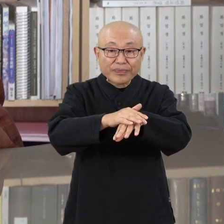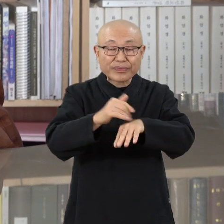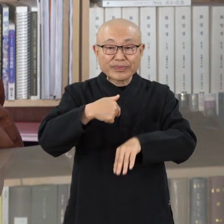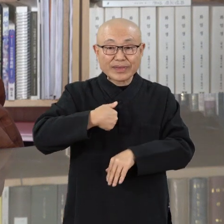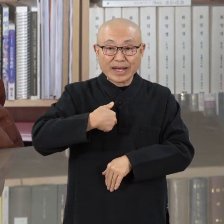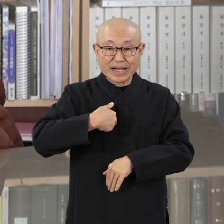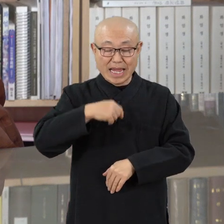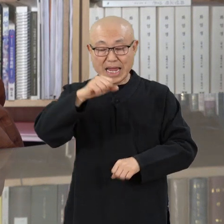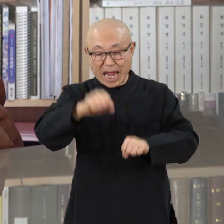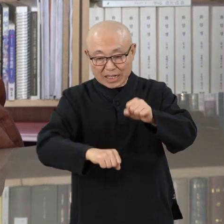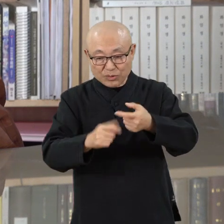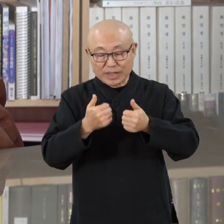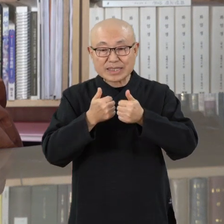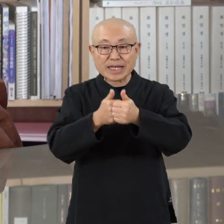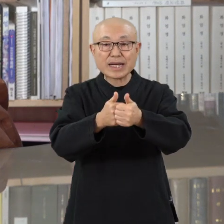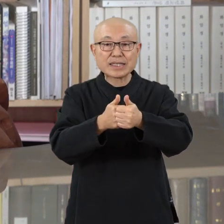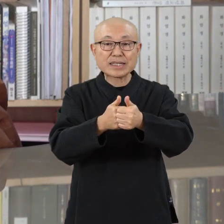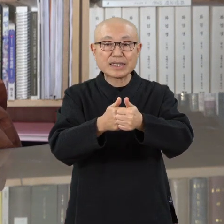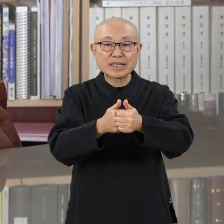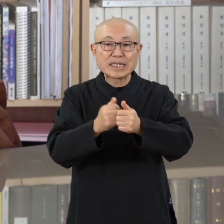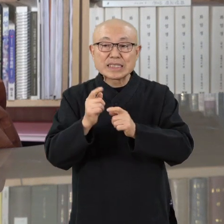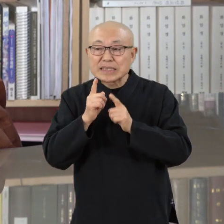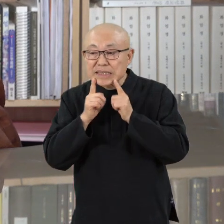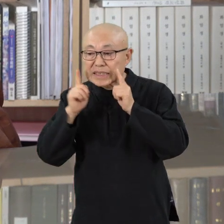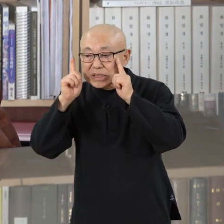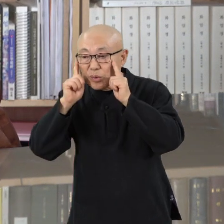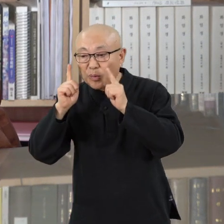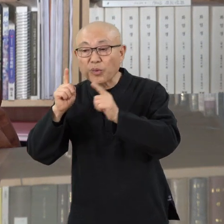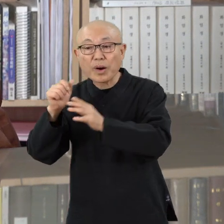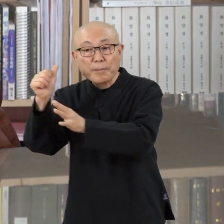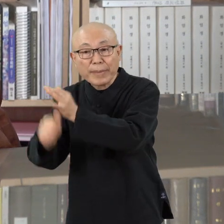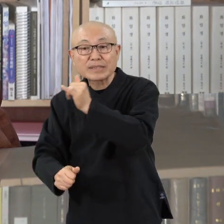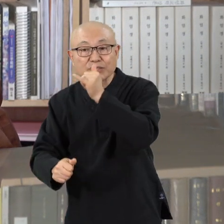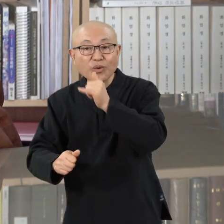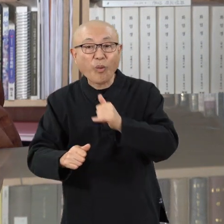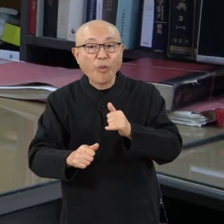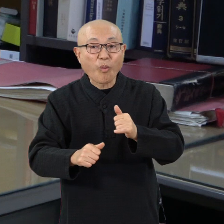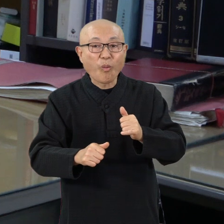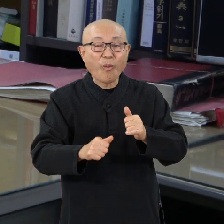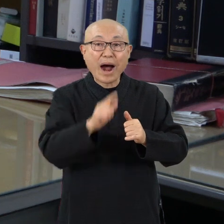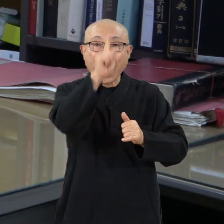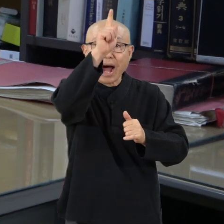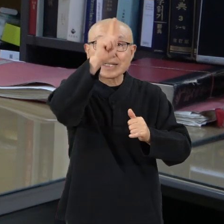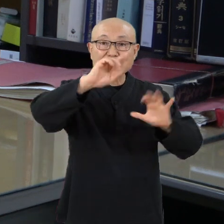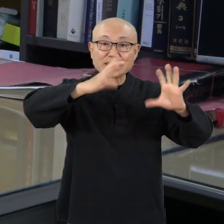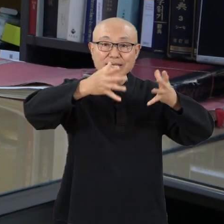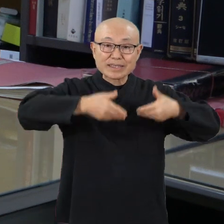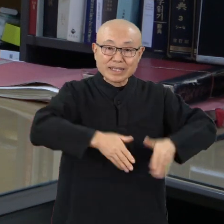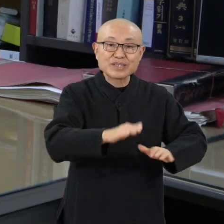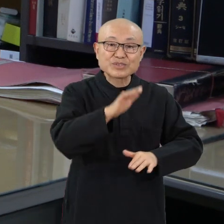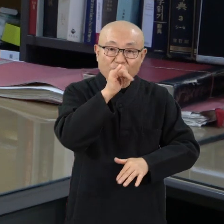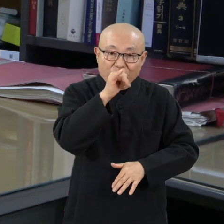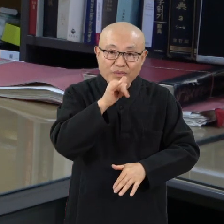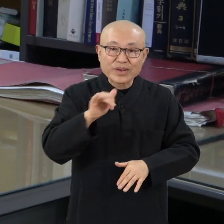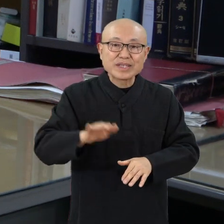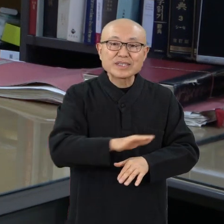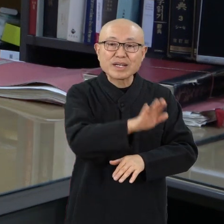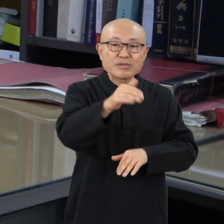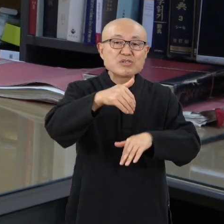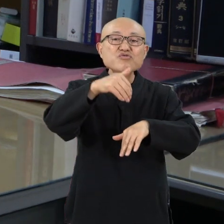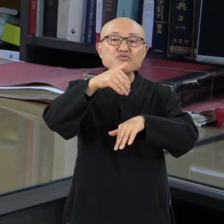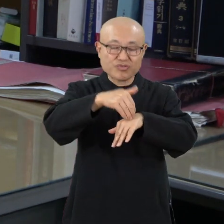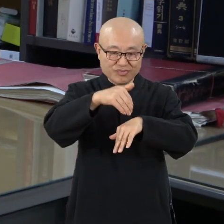자기의 행위에 의해서 지옥을 갔다가 극락을 갔다가 이러고 살아요. 그래서 우리가